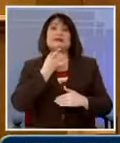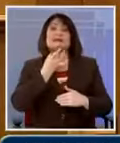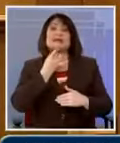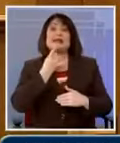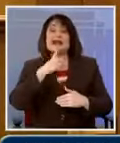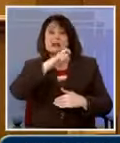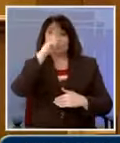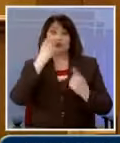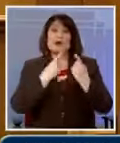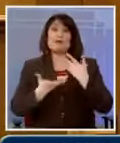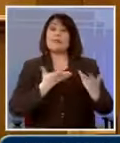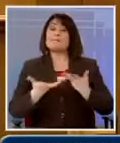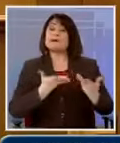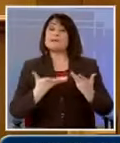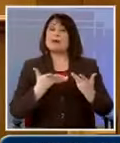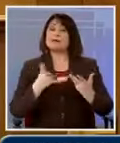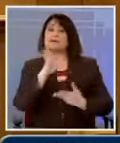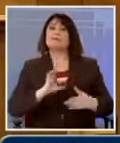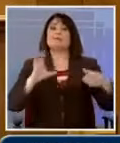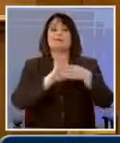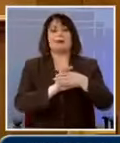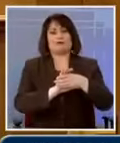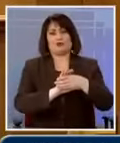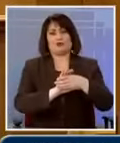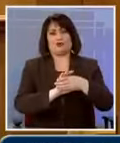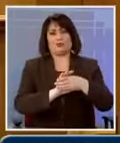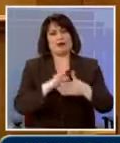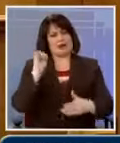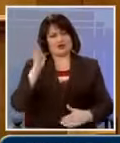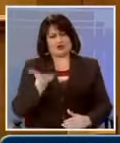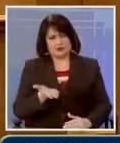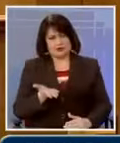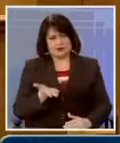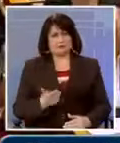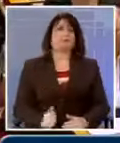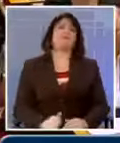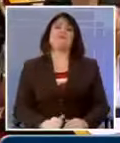και δύσκολης διαπραγμάτευσης με τους εταίρους μας σε ευρωπαϊκό επίπεδο.